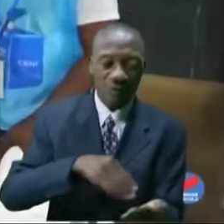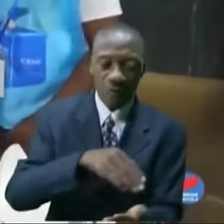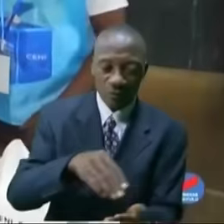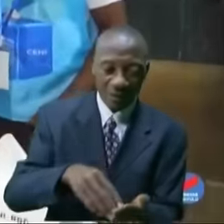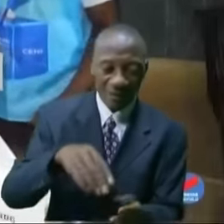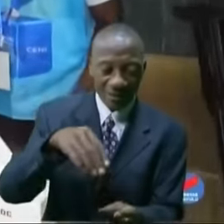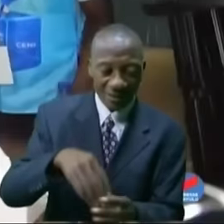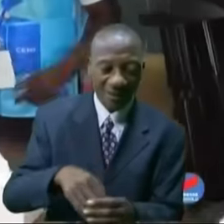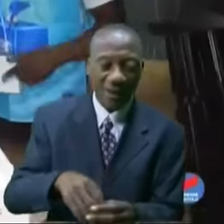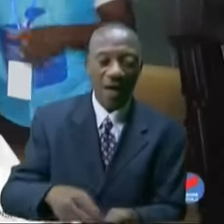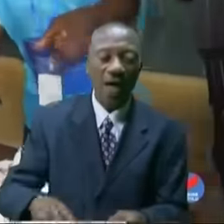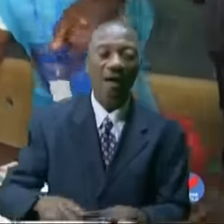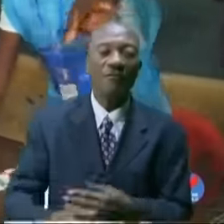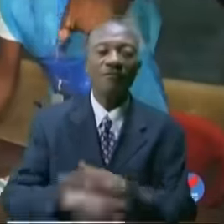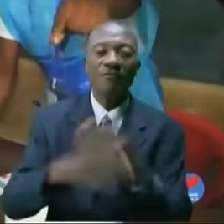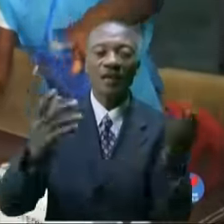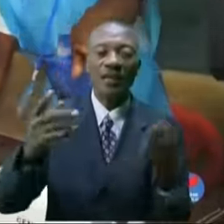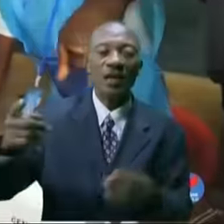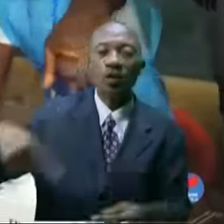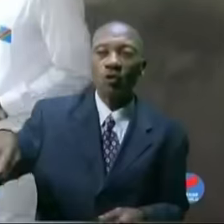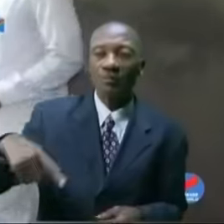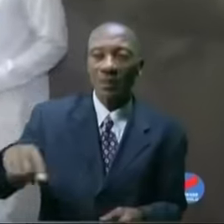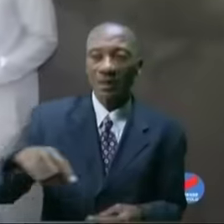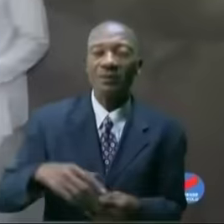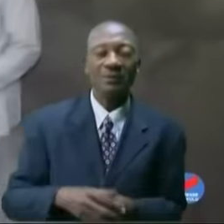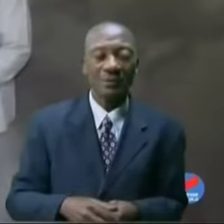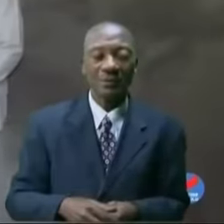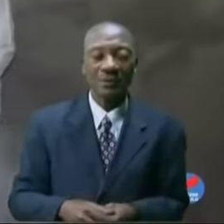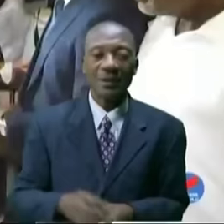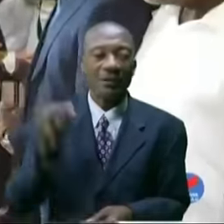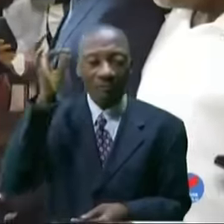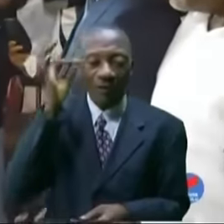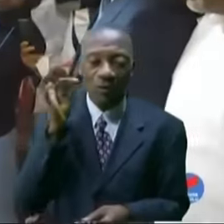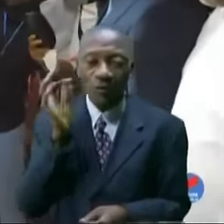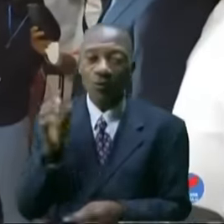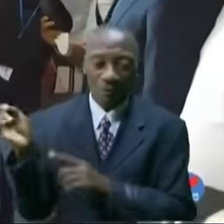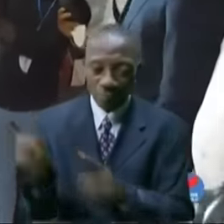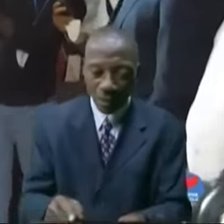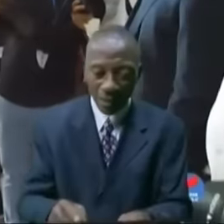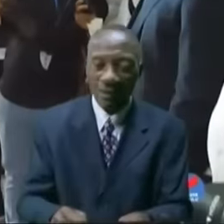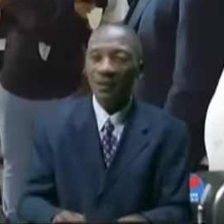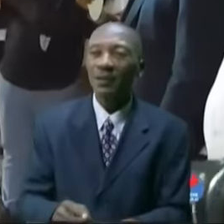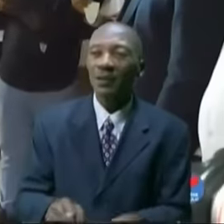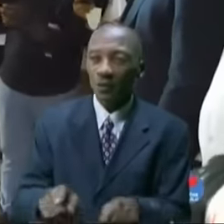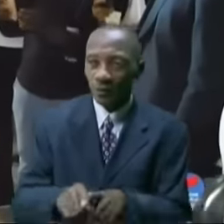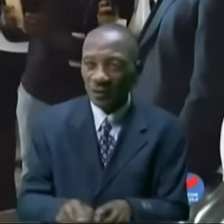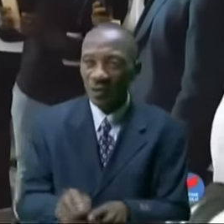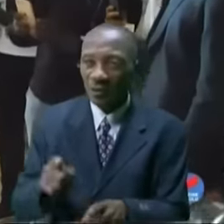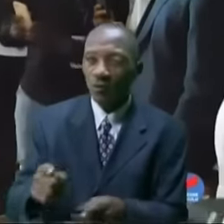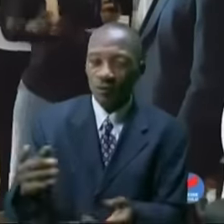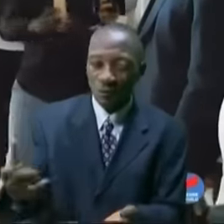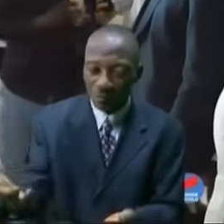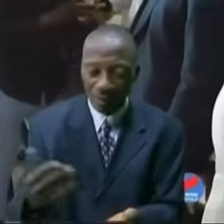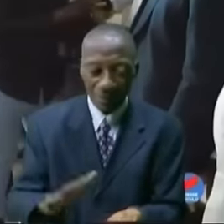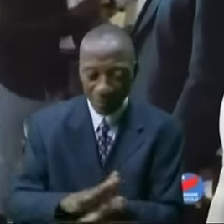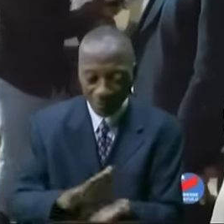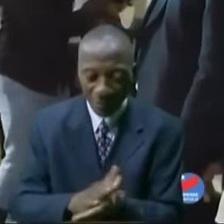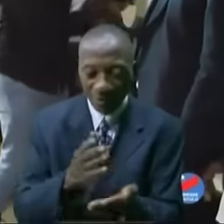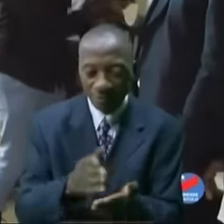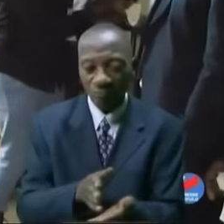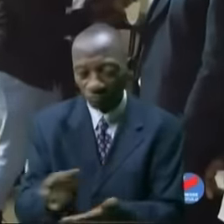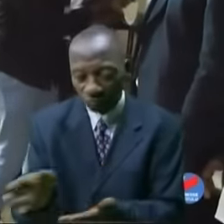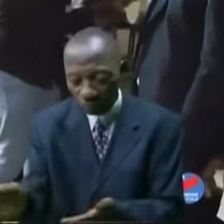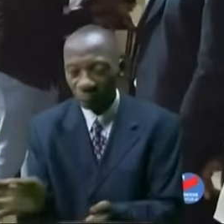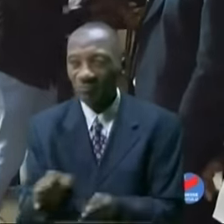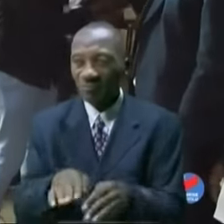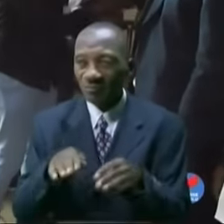de la Gombe, il a passé les différentes étapes liées à cette opération de vote. Pour Fayulu Madidi, les